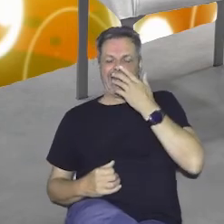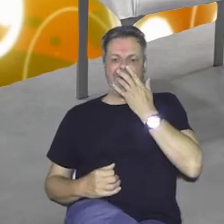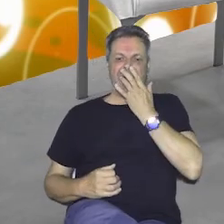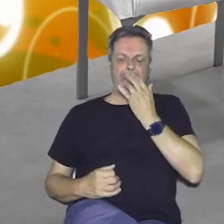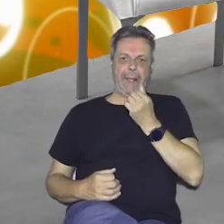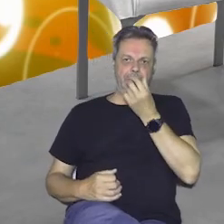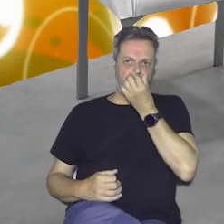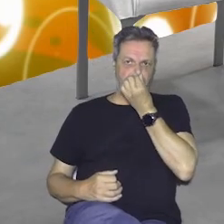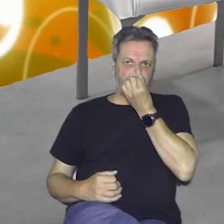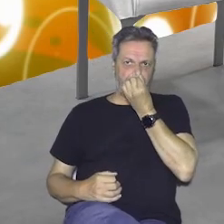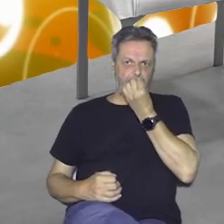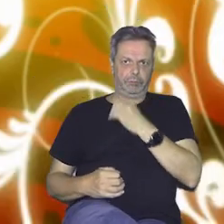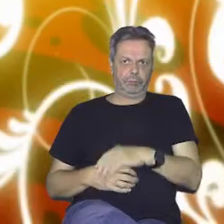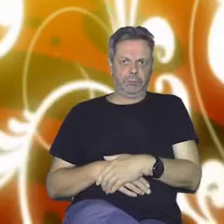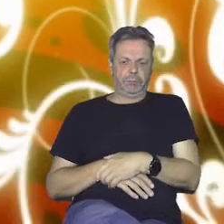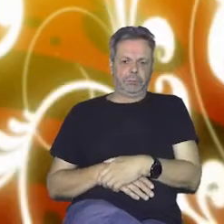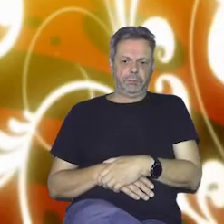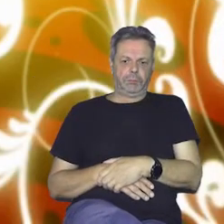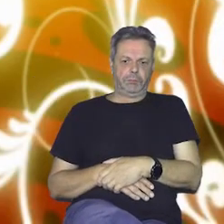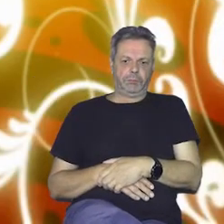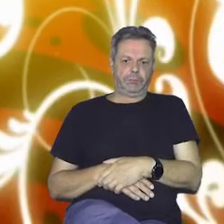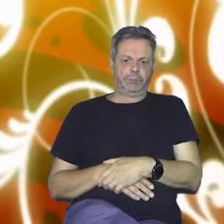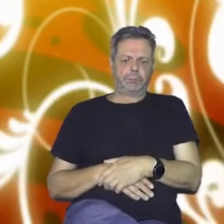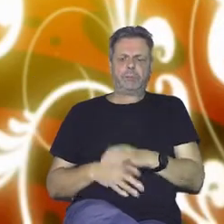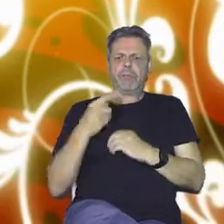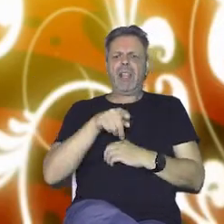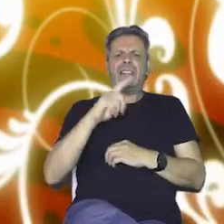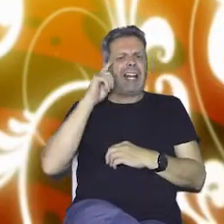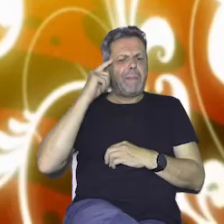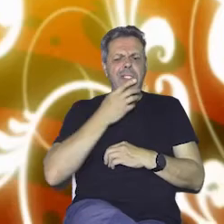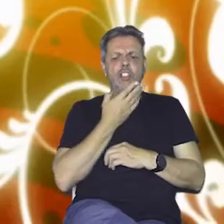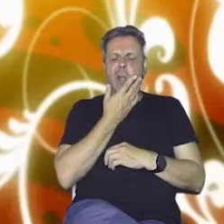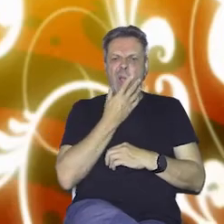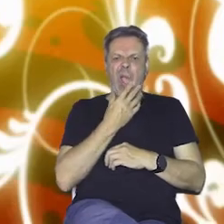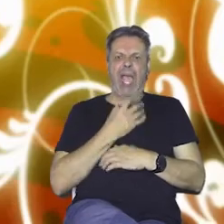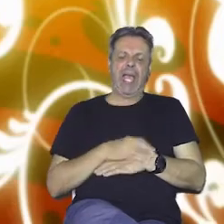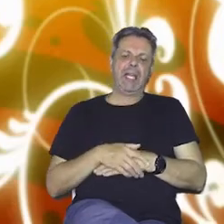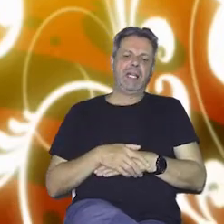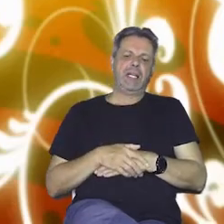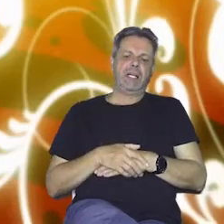intrigantan naslov. Jer, misliš li ti da se može